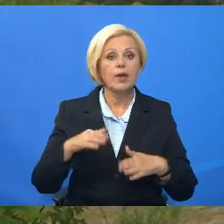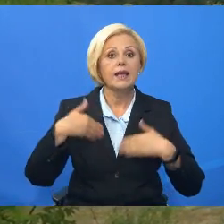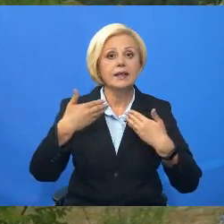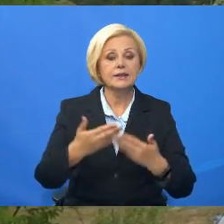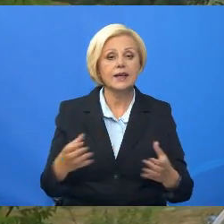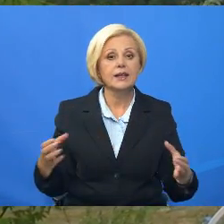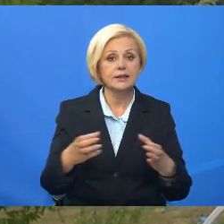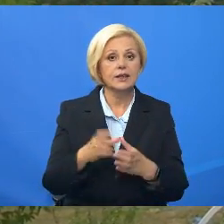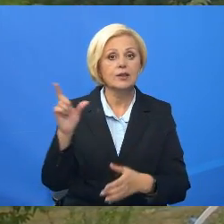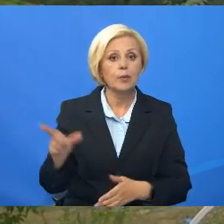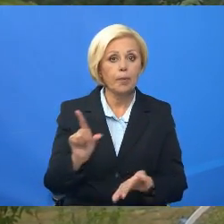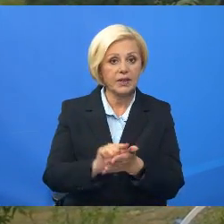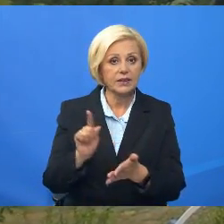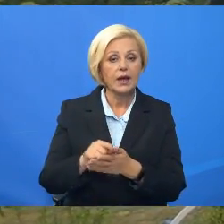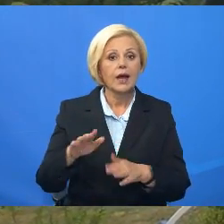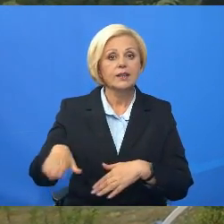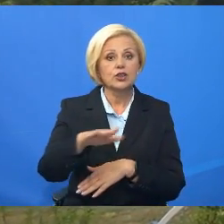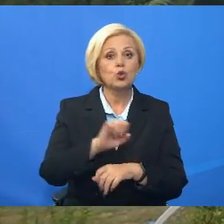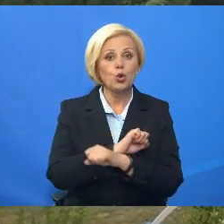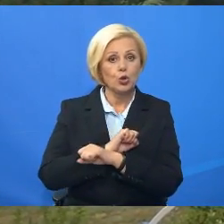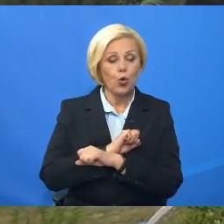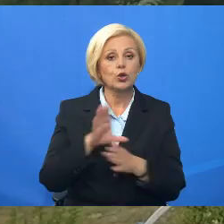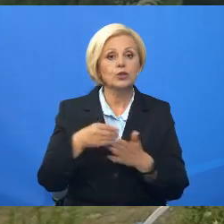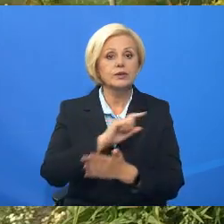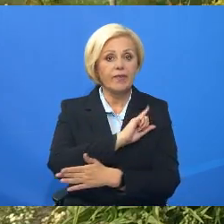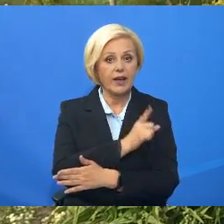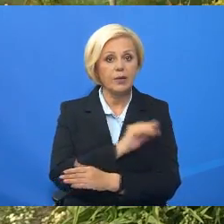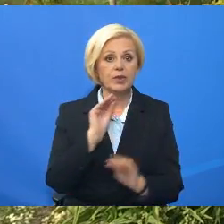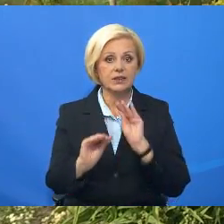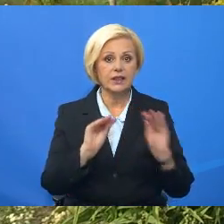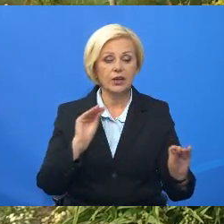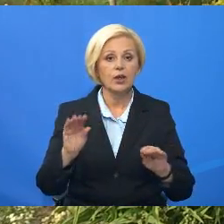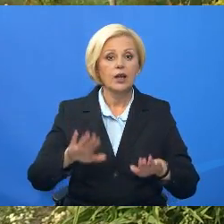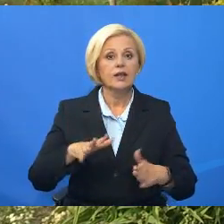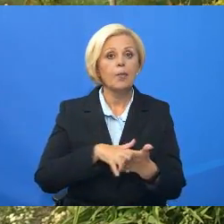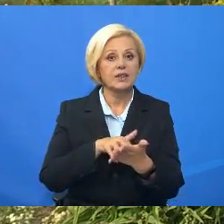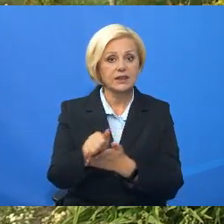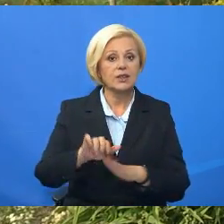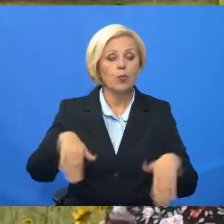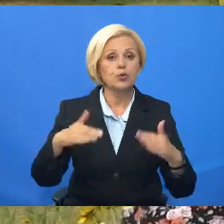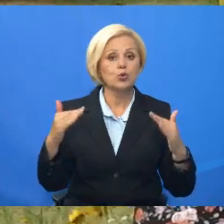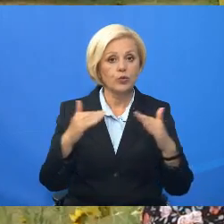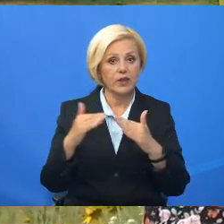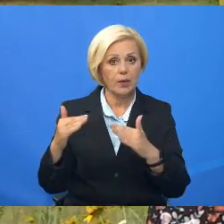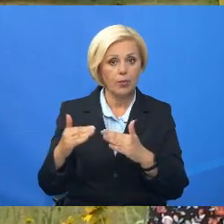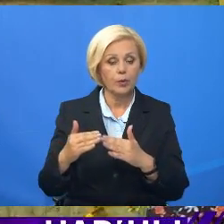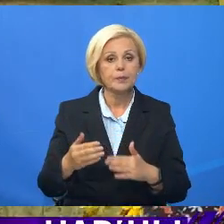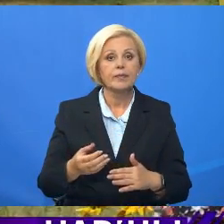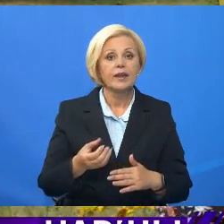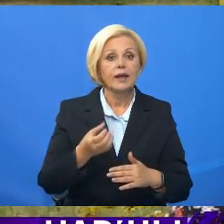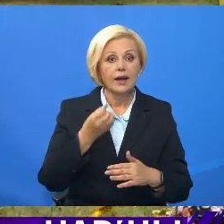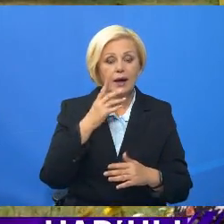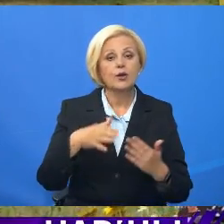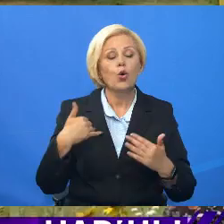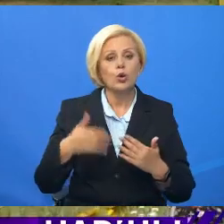инициативных пенсионеров. Гэтую зону отпочинку уласными силами яны уладковали на месте изнесенных пустующих домов. Хорошо и помочь таким